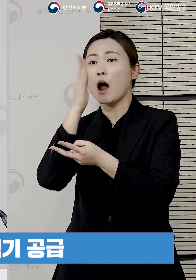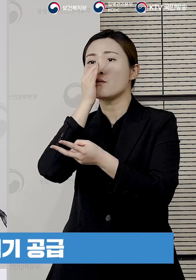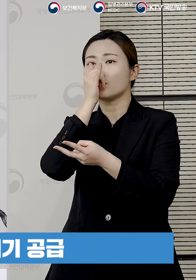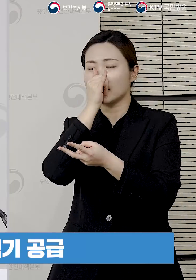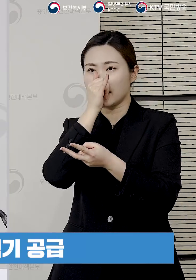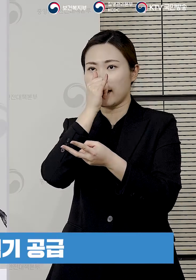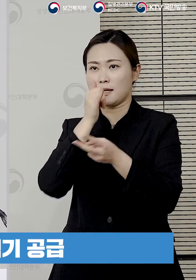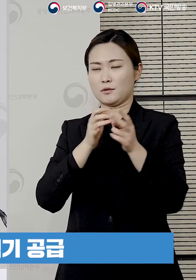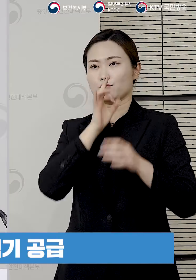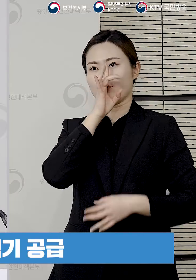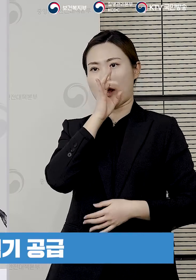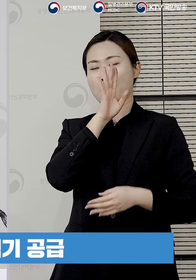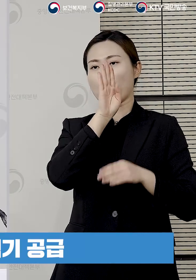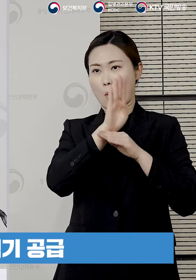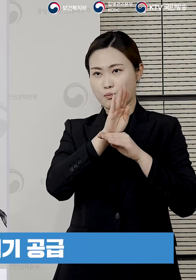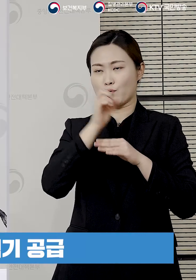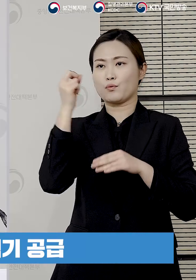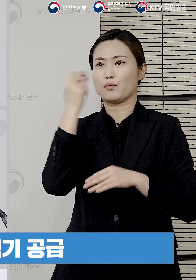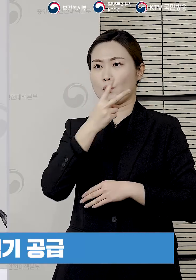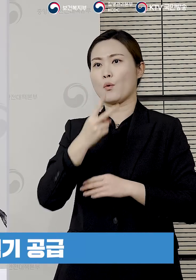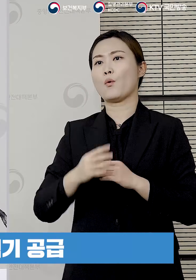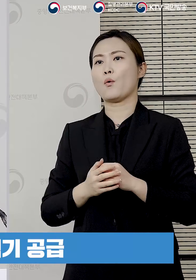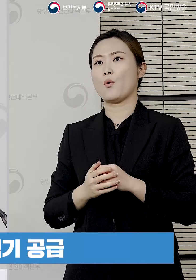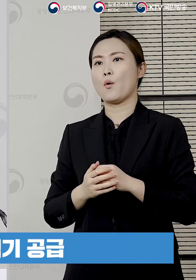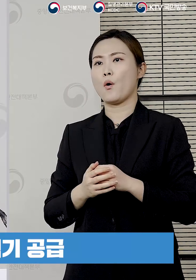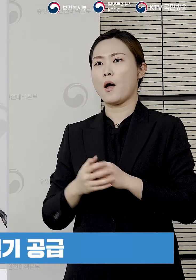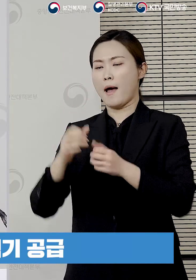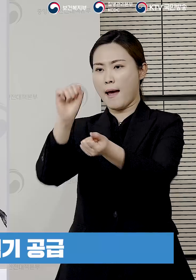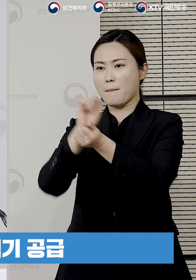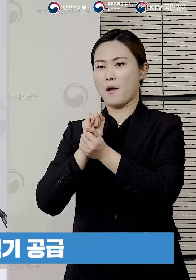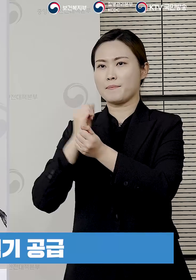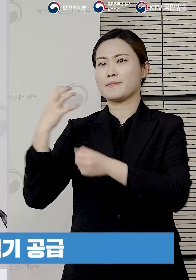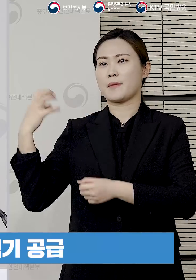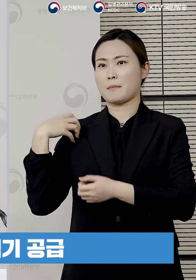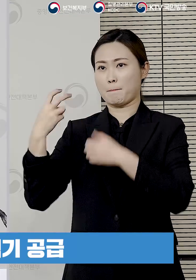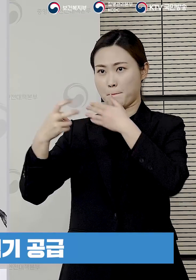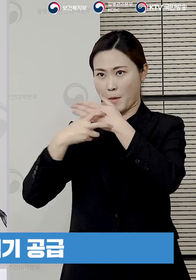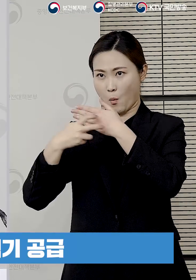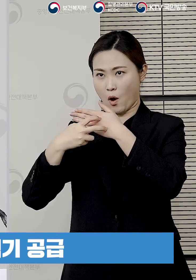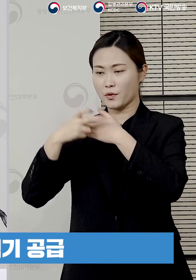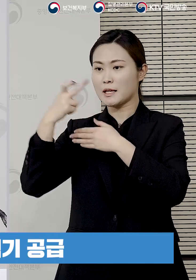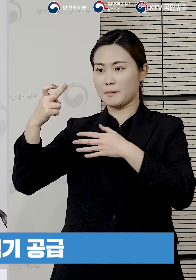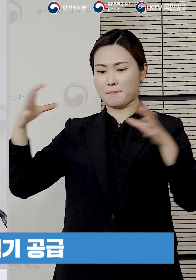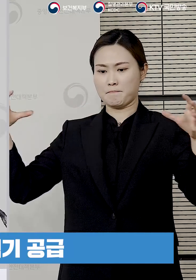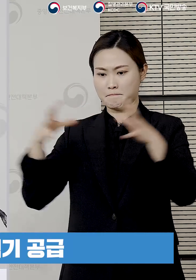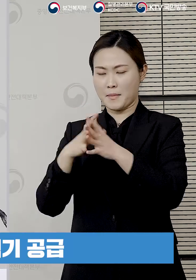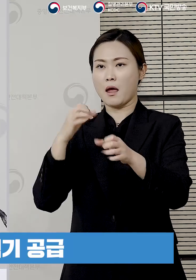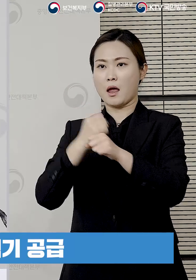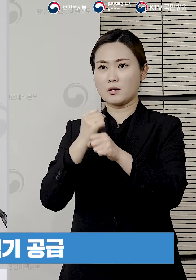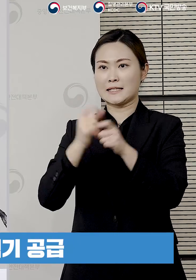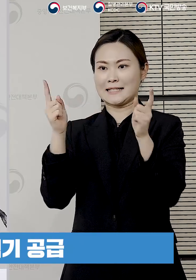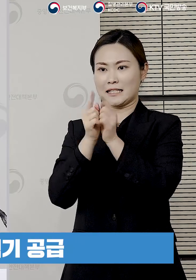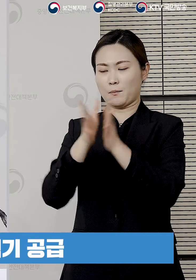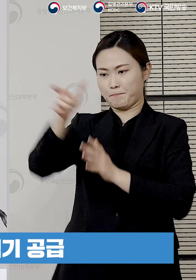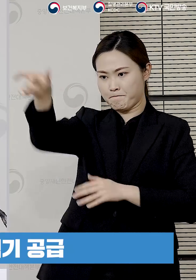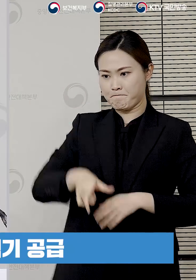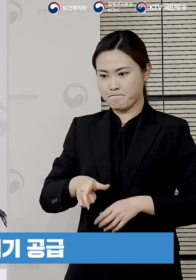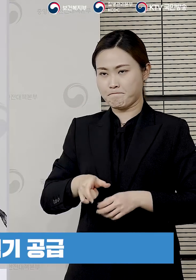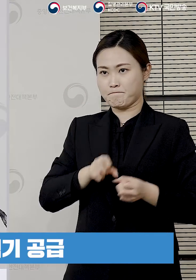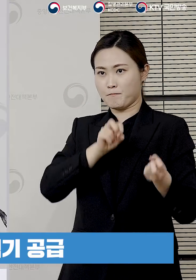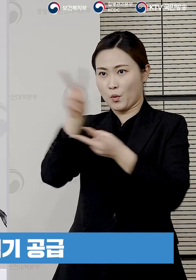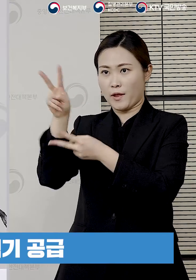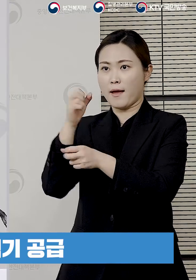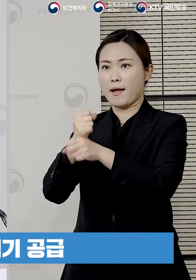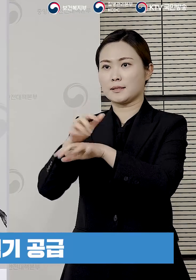있도록 중대본과 대구 경북 감염병 전담병원 12개소, 12개소 간의 직통 물품